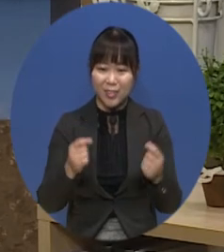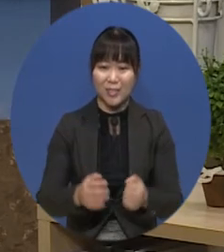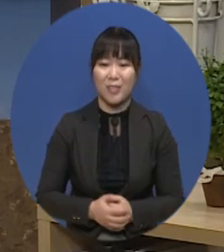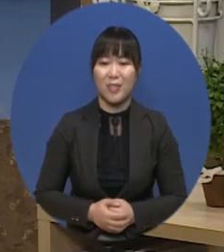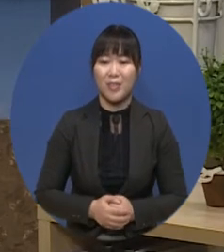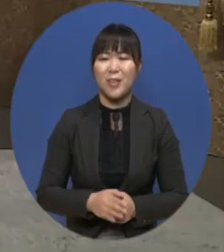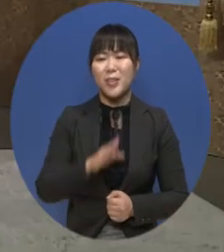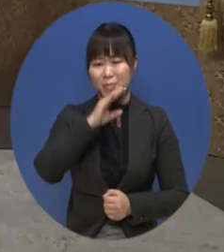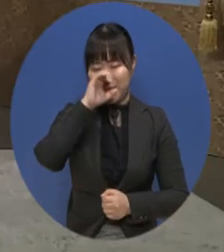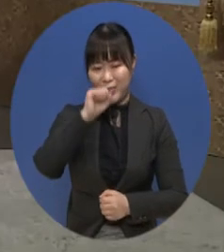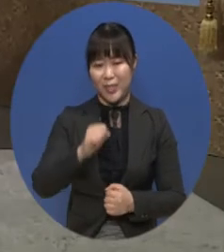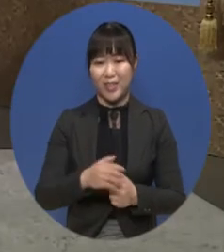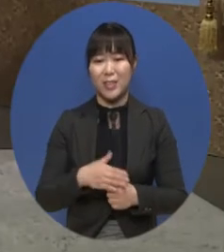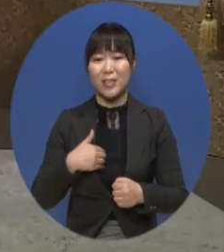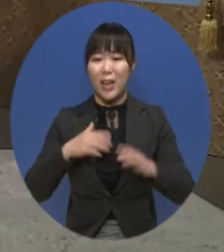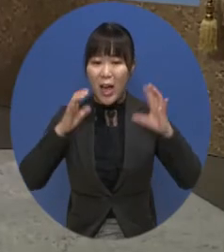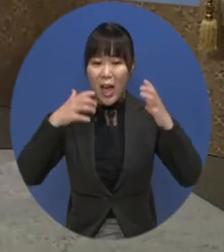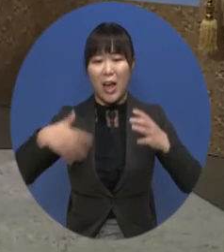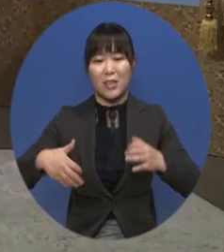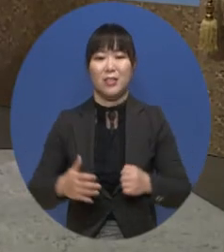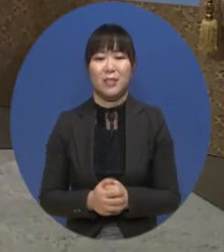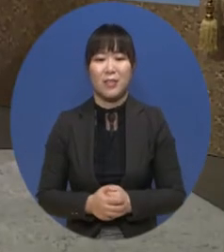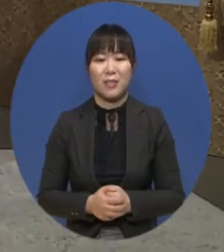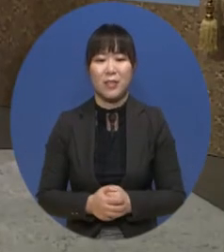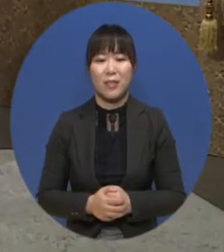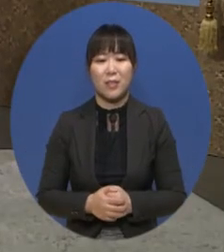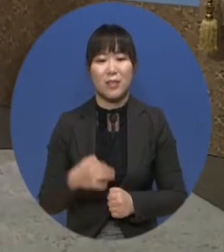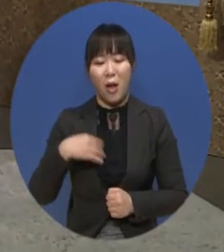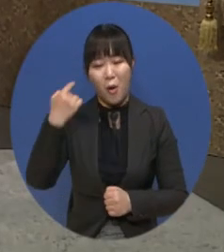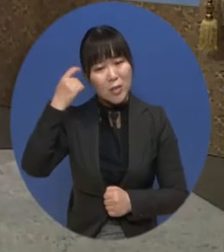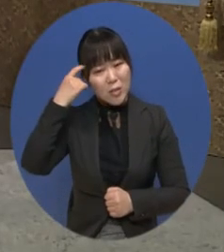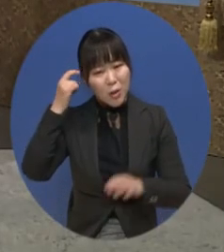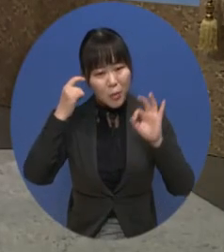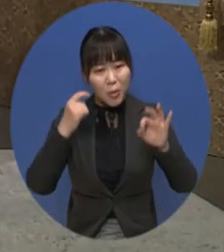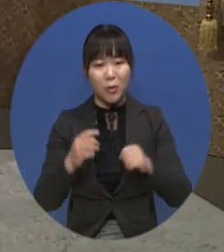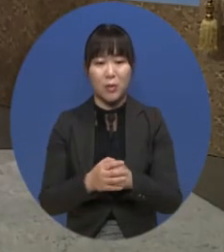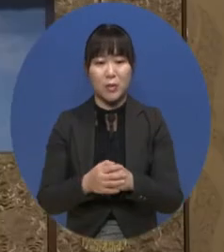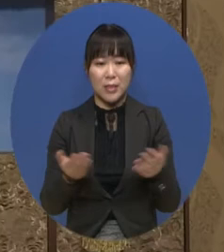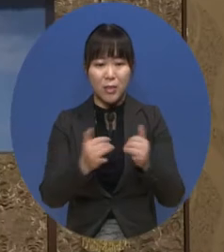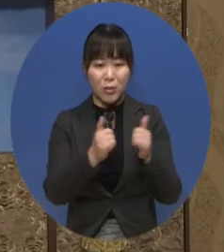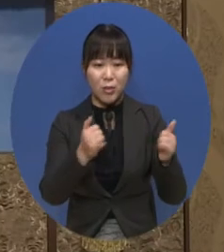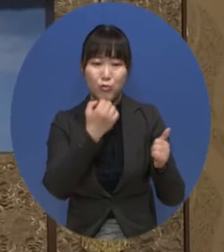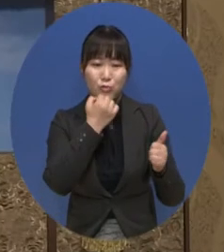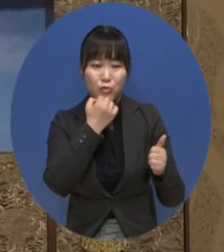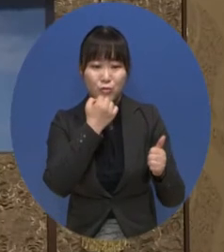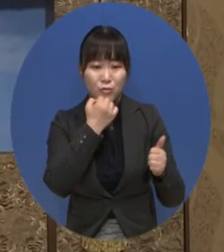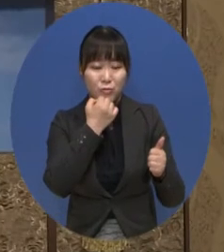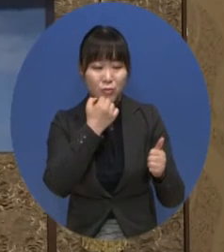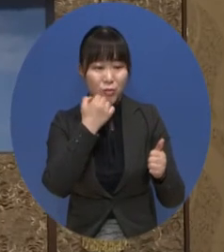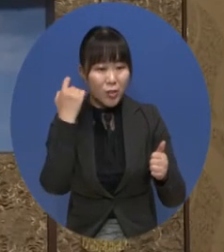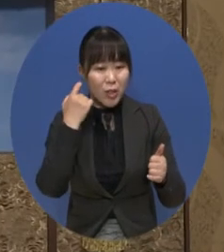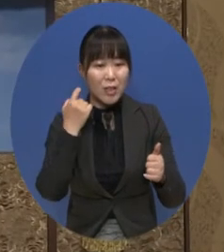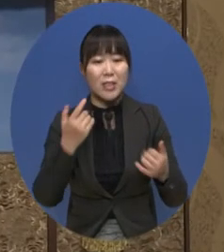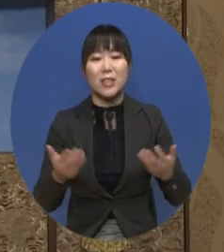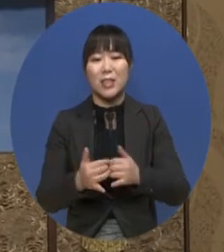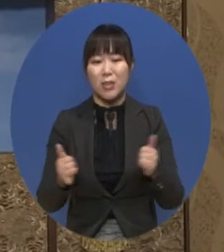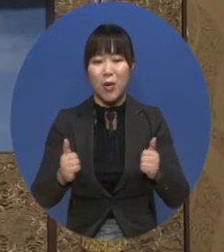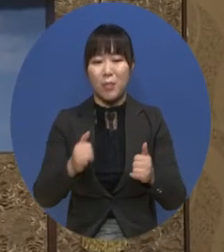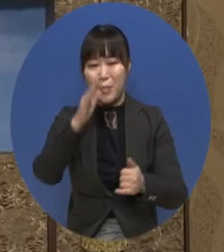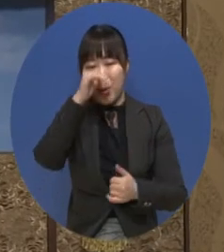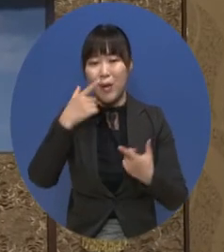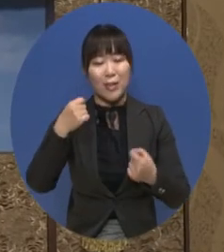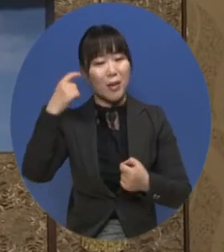너무 좋아요. 제가 아이가 없는데 네. 제가 어제는 그런 생각이 들어서 직원들 일하면서 웃는 소리 보는데 직원 바보라는 표현을 제가